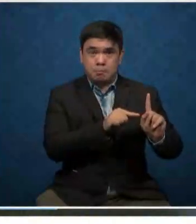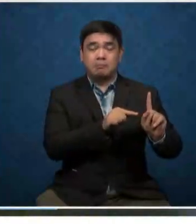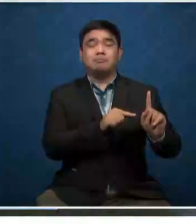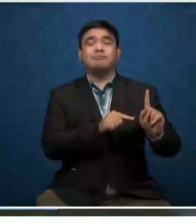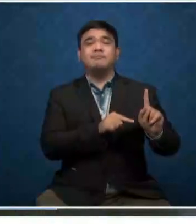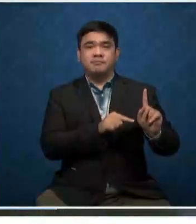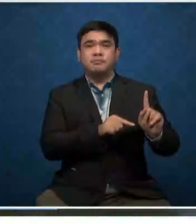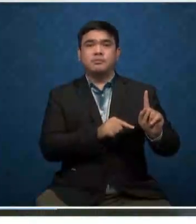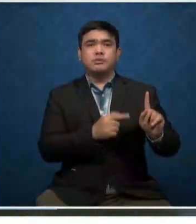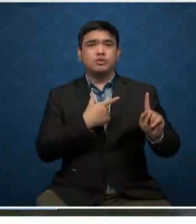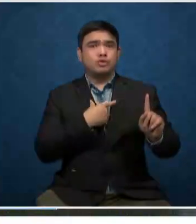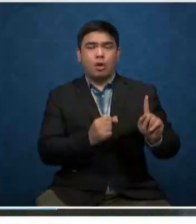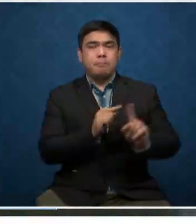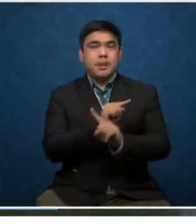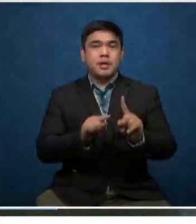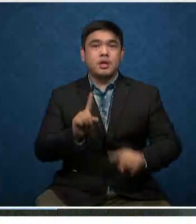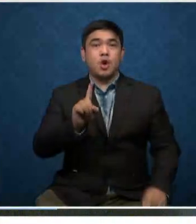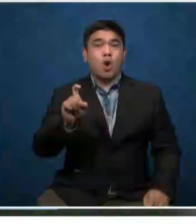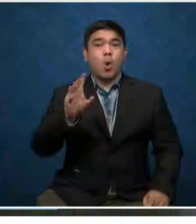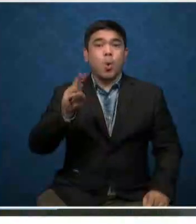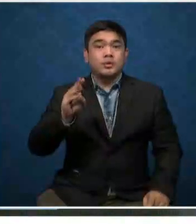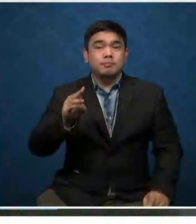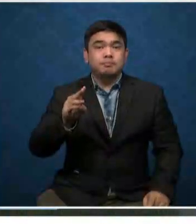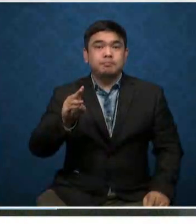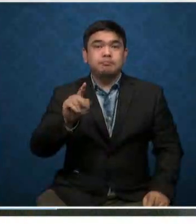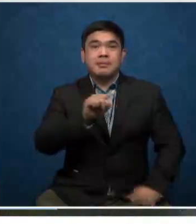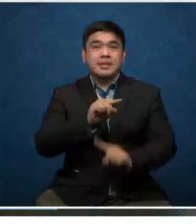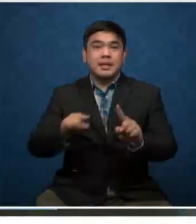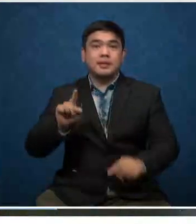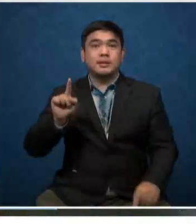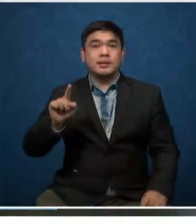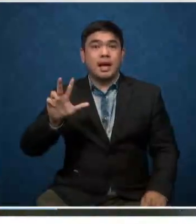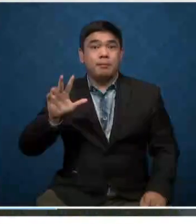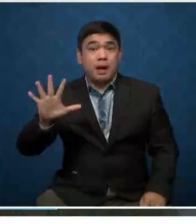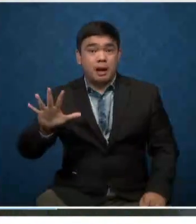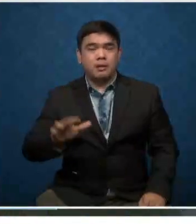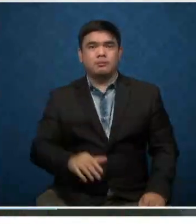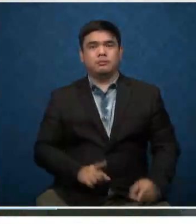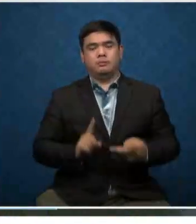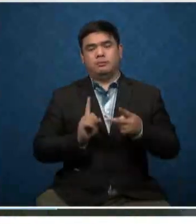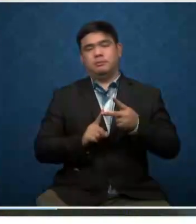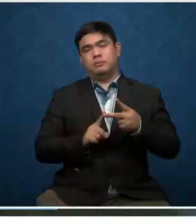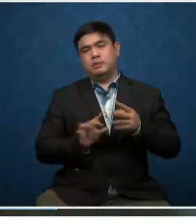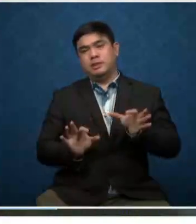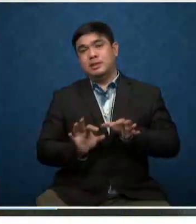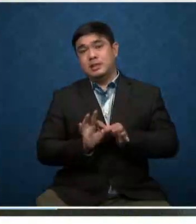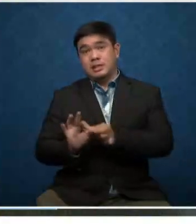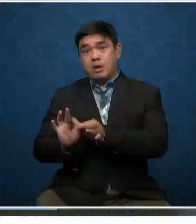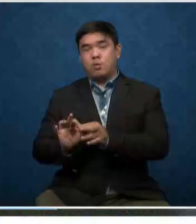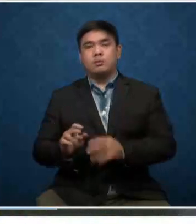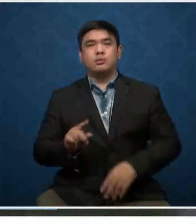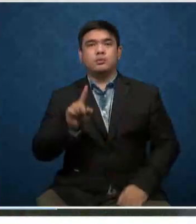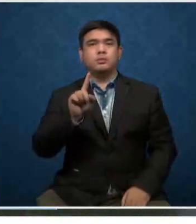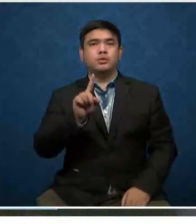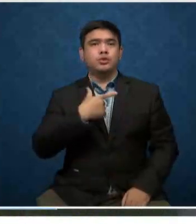เห็นชอบถึงร้อยละ60 1.35แล้วก็ประเด็นที่ 2คำถามพ่วงเห็นชอบ